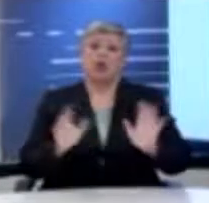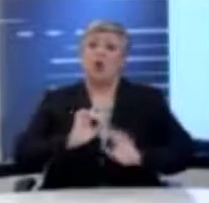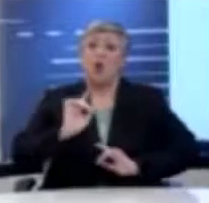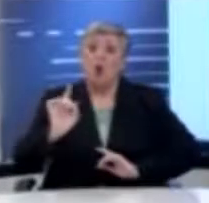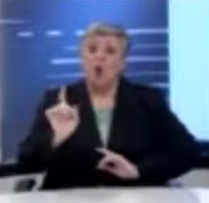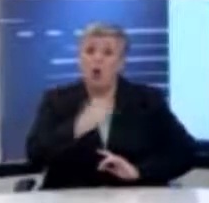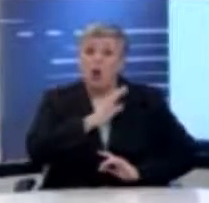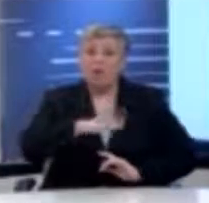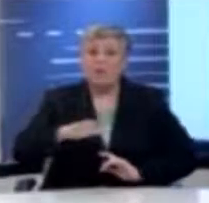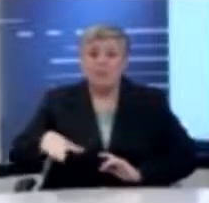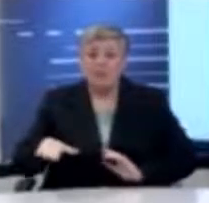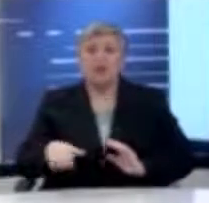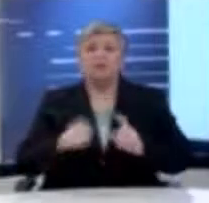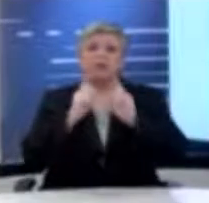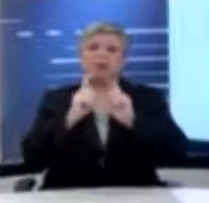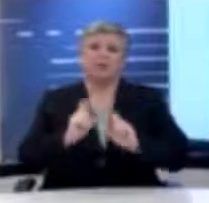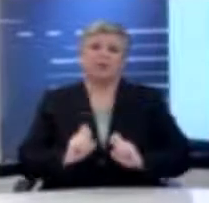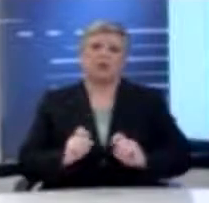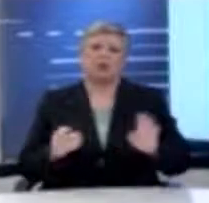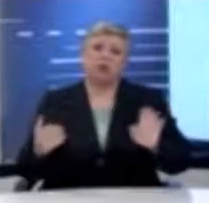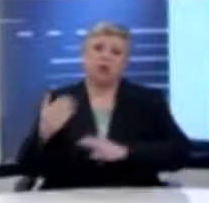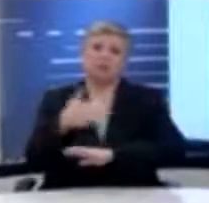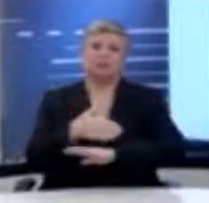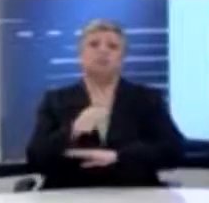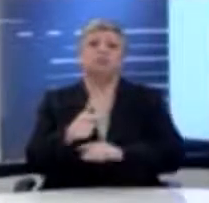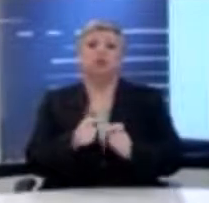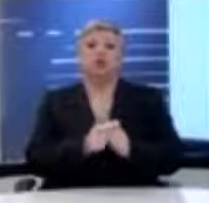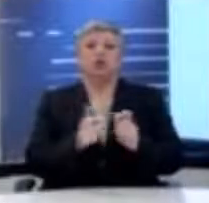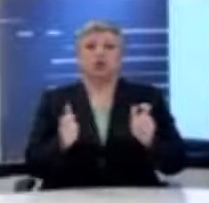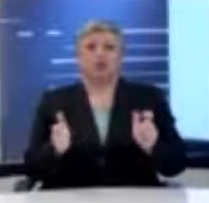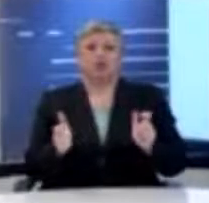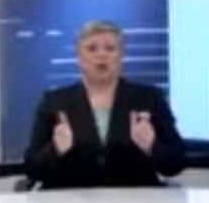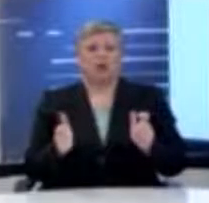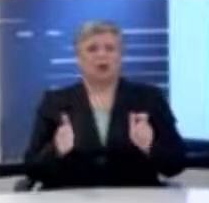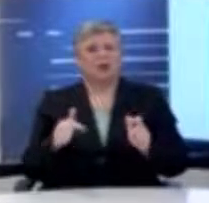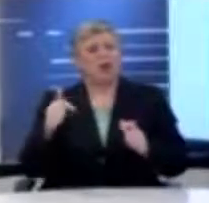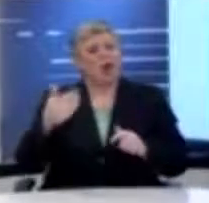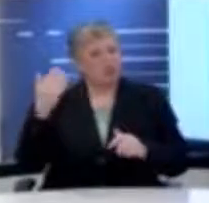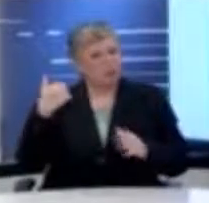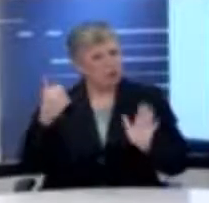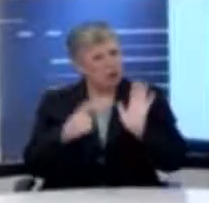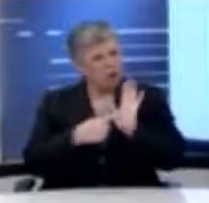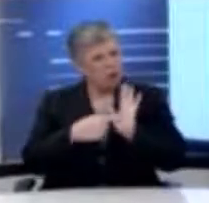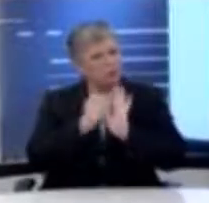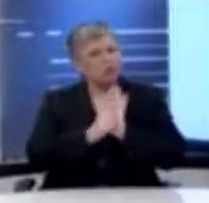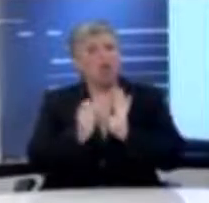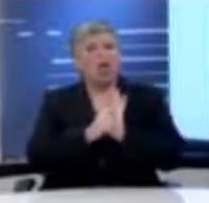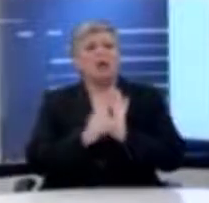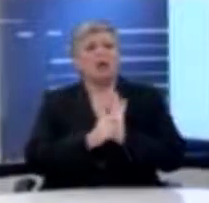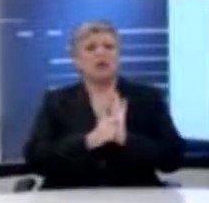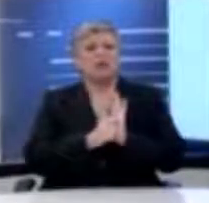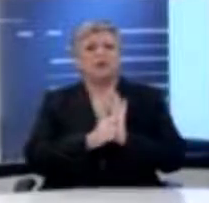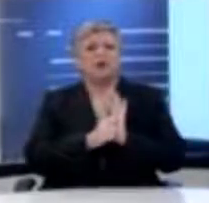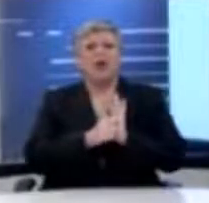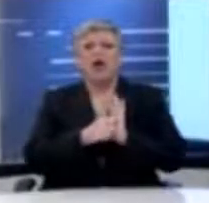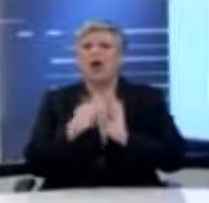Απάντηση μέσω της δευτερολογίας του έδωσε ο Πρωθυπουργός Κυριακός Μητσοτάκης στην ώρα του Πρωθυπουργού στην Βουλή των Ελλήνων, απαντώντας την επίκαιρη ερώτηση